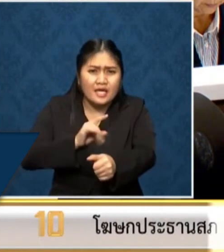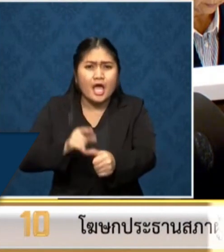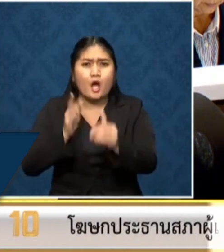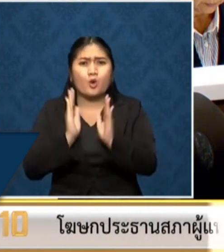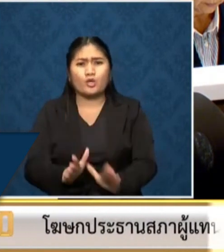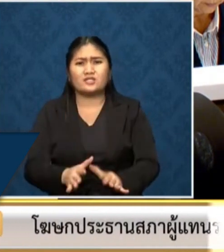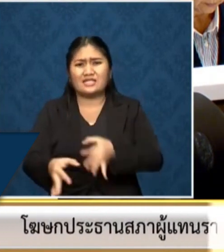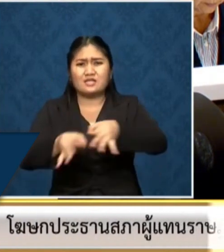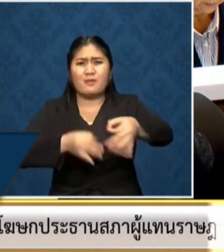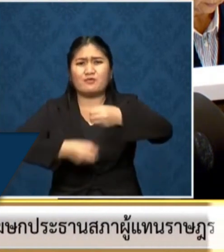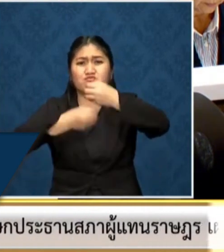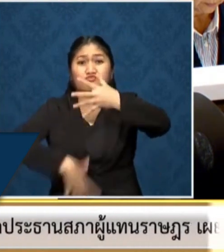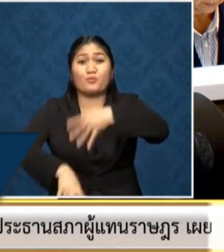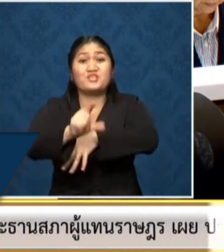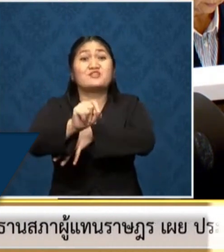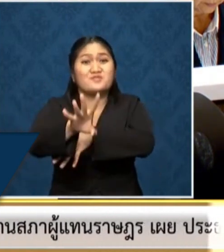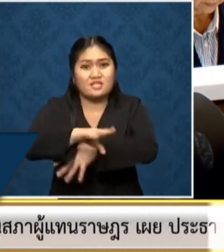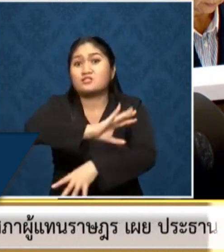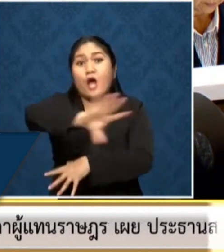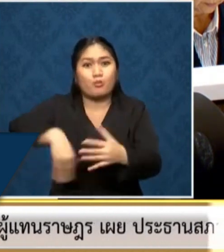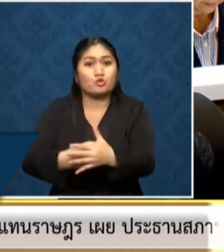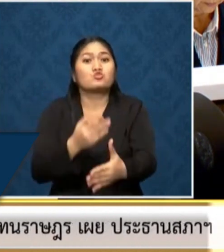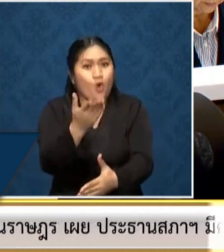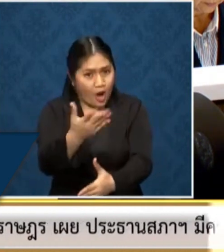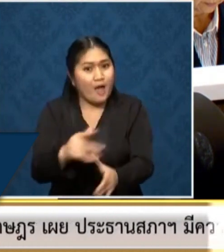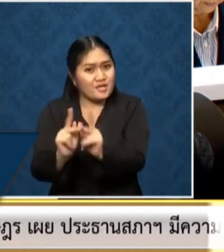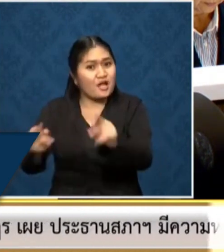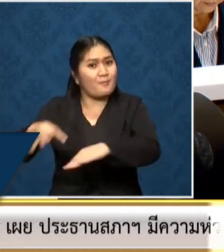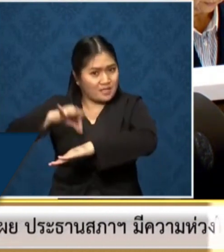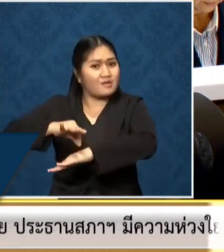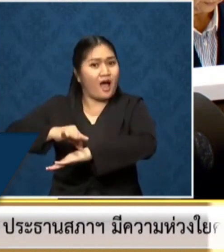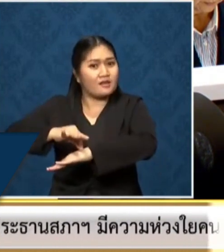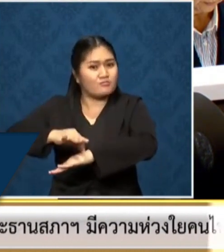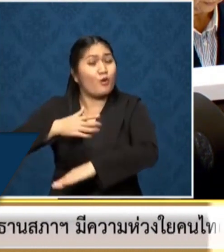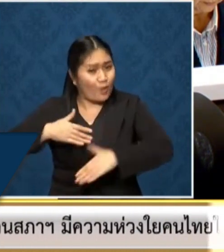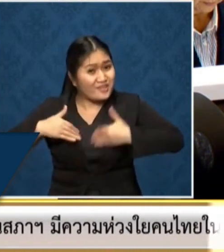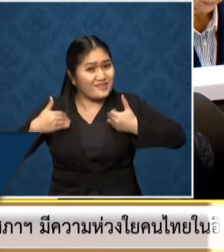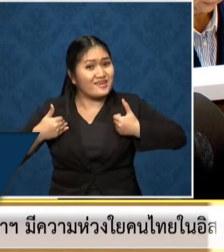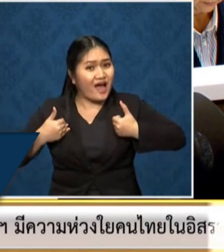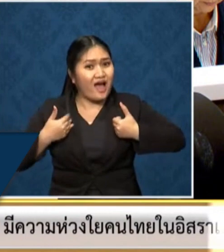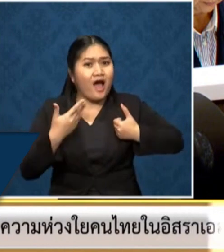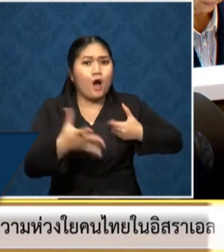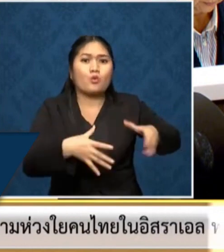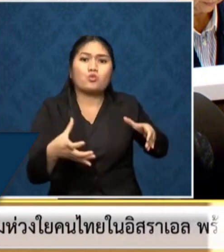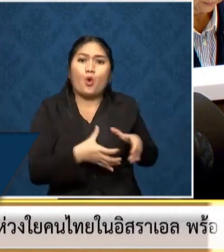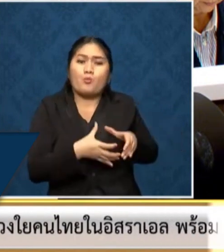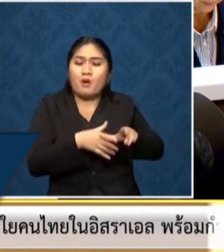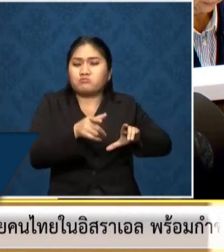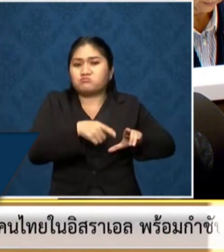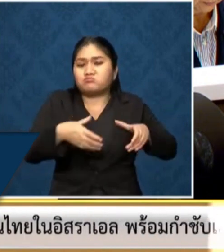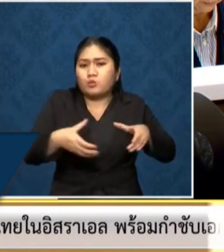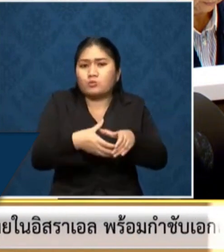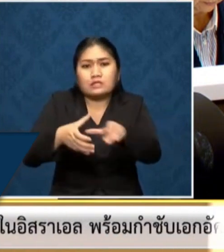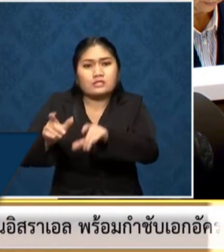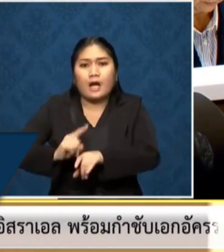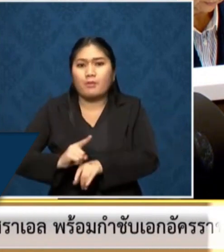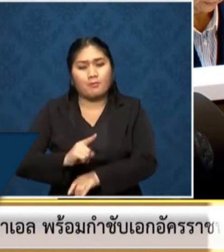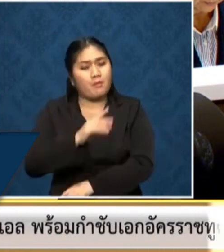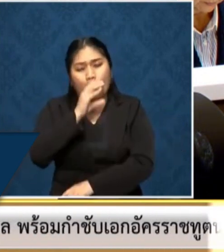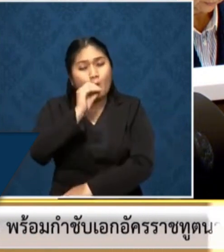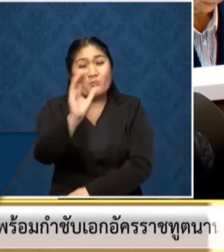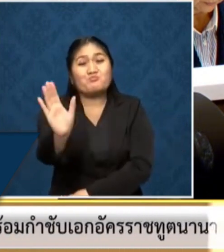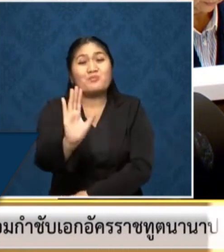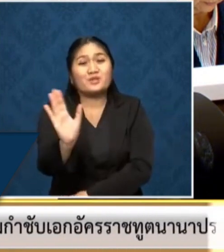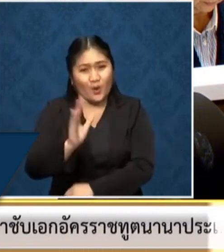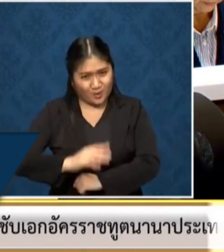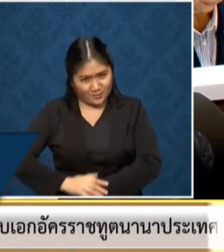นั่นแหะทไปเป็การมัธิการผมก็ยินดีไม่ต้เอาพักมาพูดมาเป็น โ platah ก็ได้ครัประการ